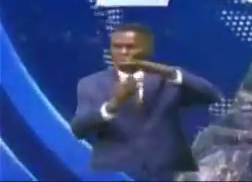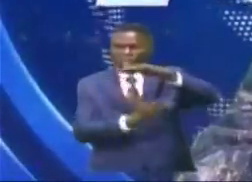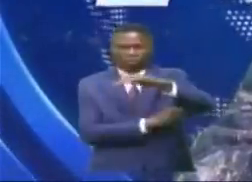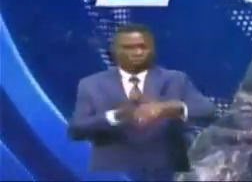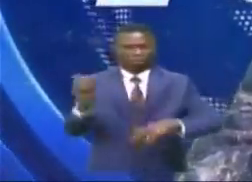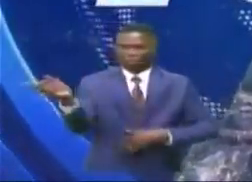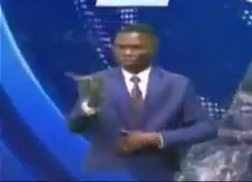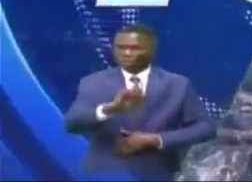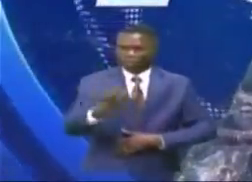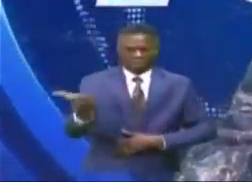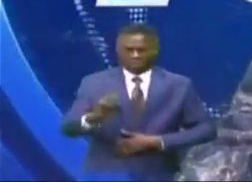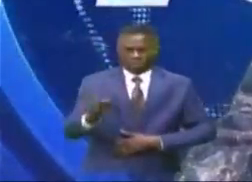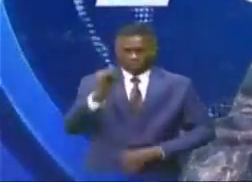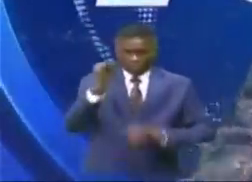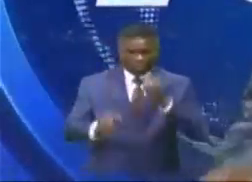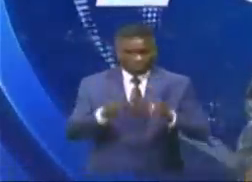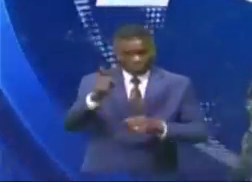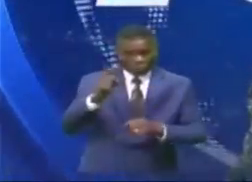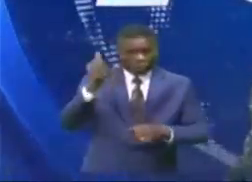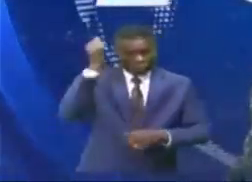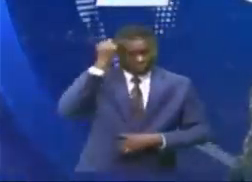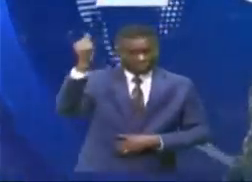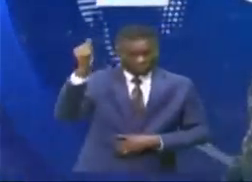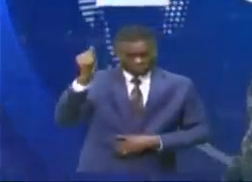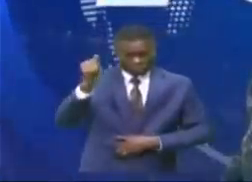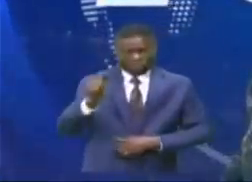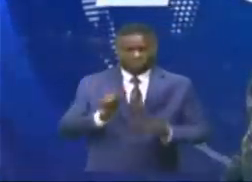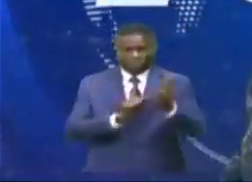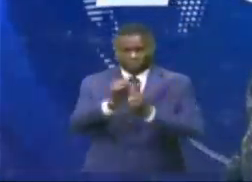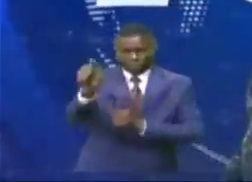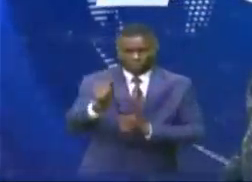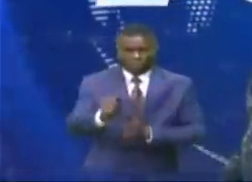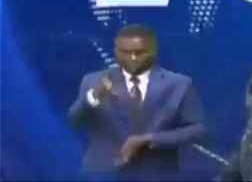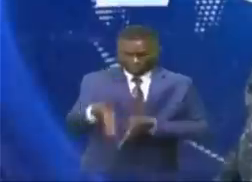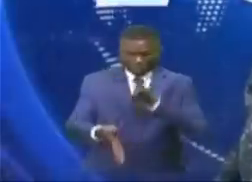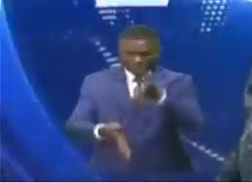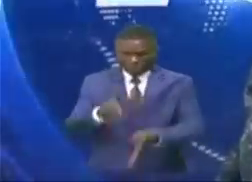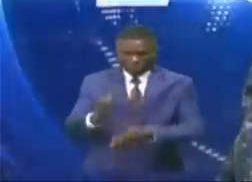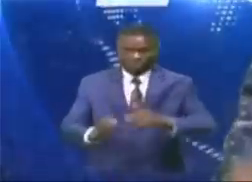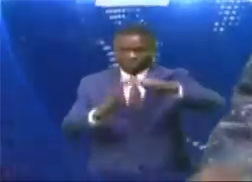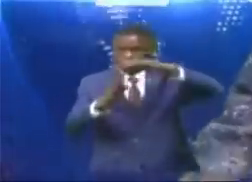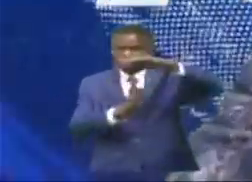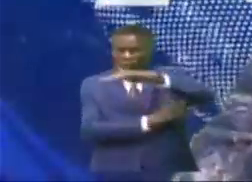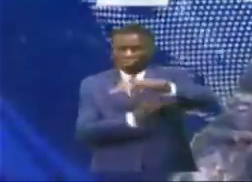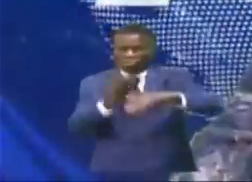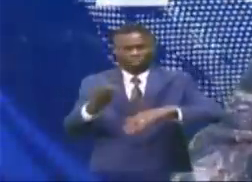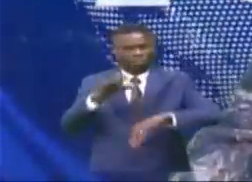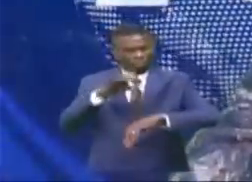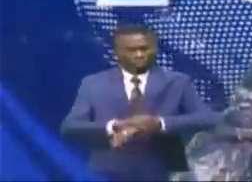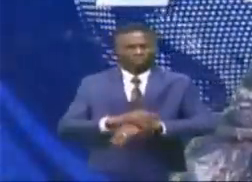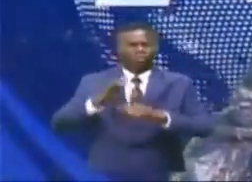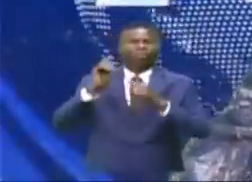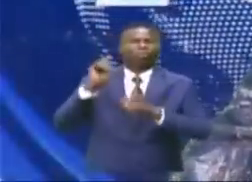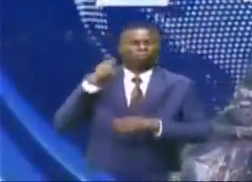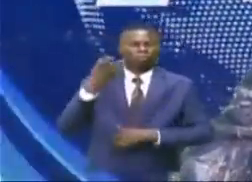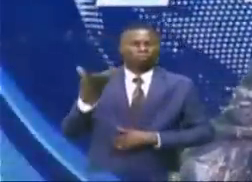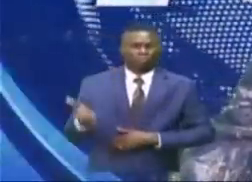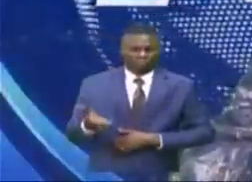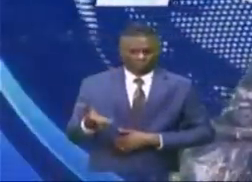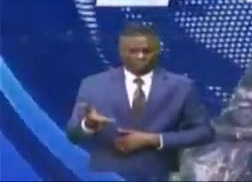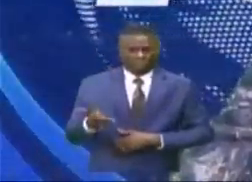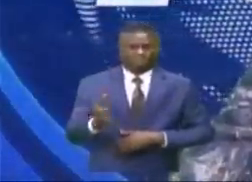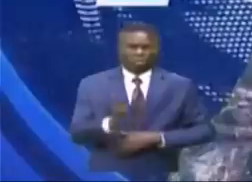et tout engin autre que les véhicules homomoteur dont le tonnage est conforme au véhicule